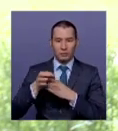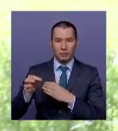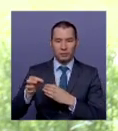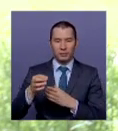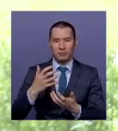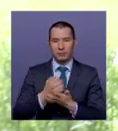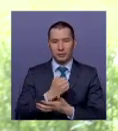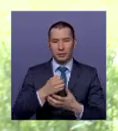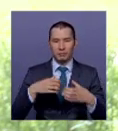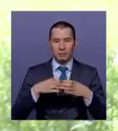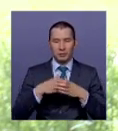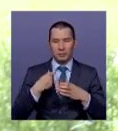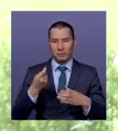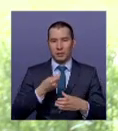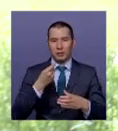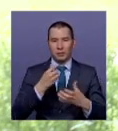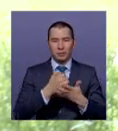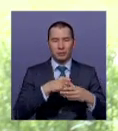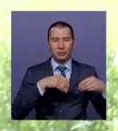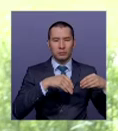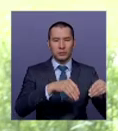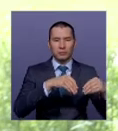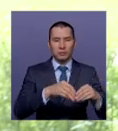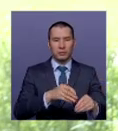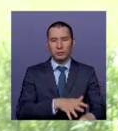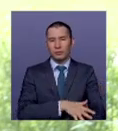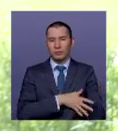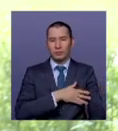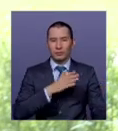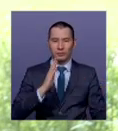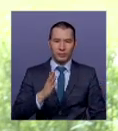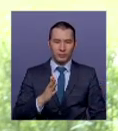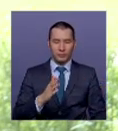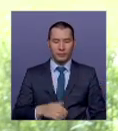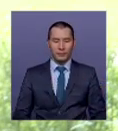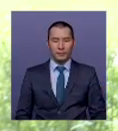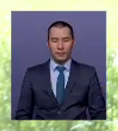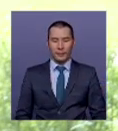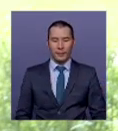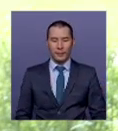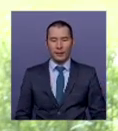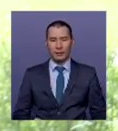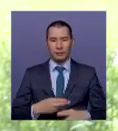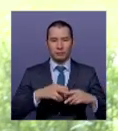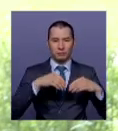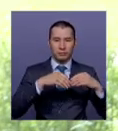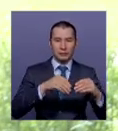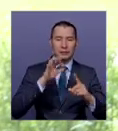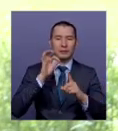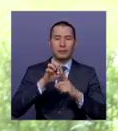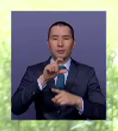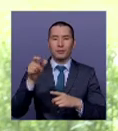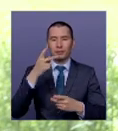красоту, которую вот акимат города, управление зеленой экономикой работает, чтобы их глаз тоже радовался, все это для горожан делается,